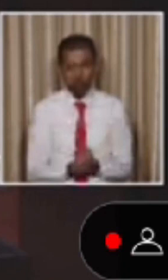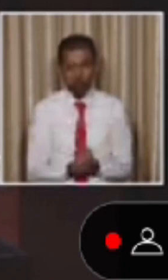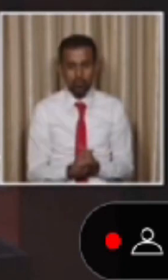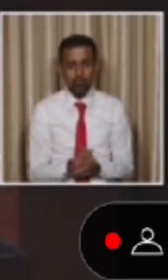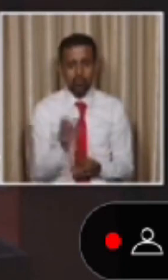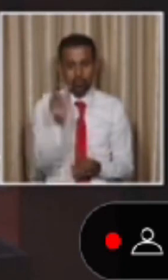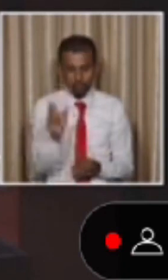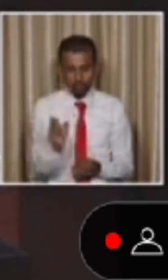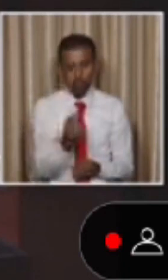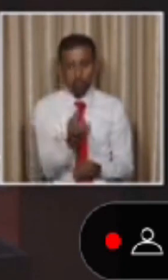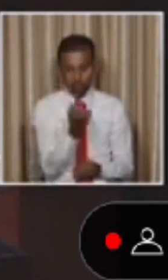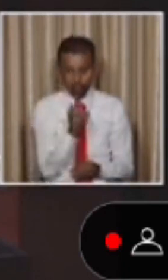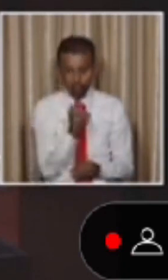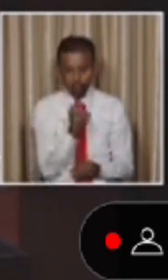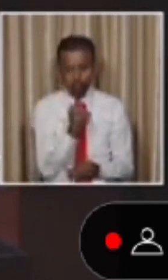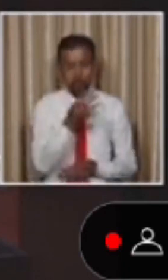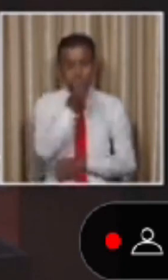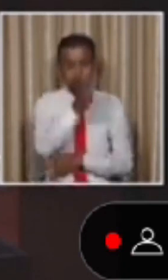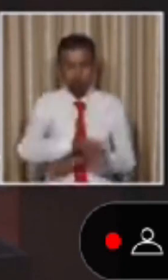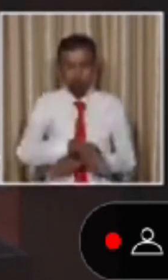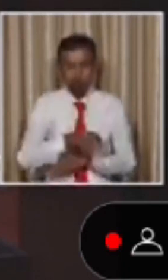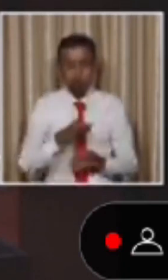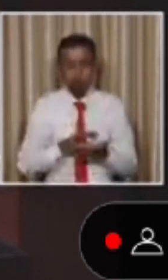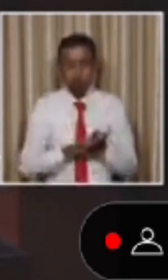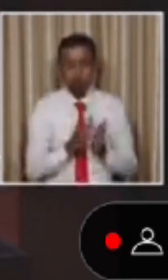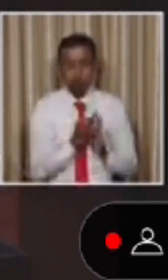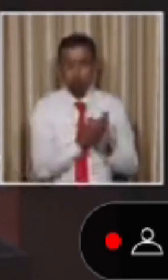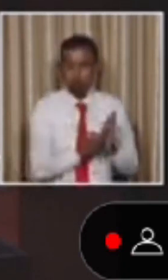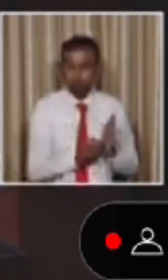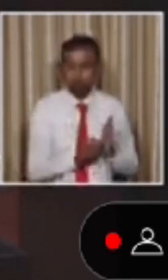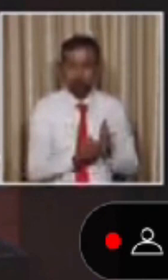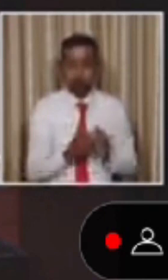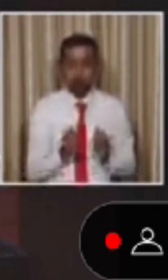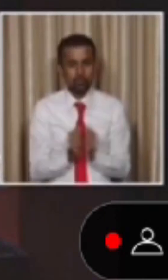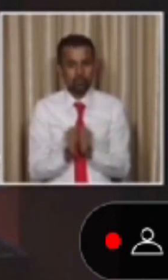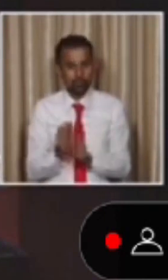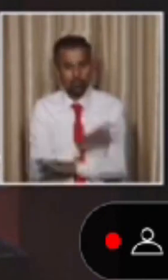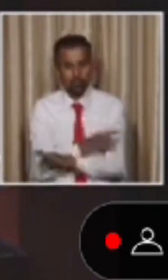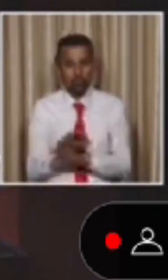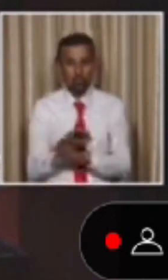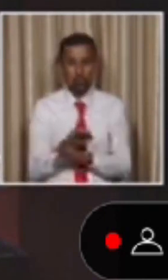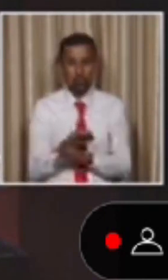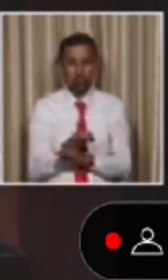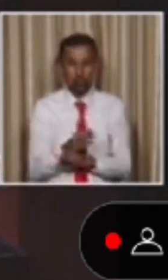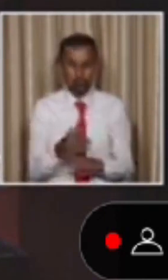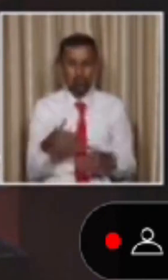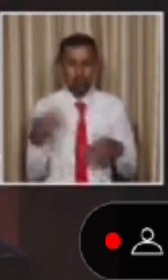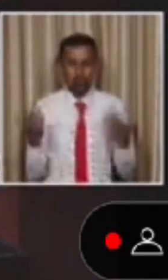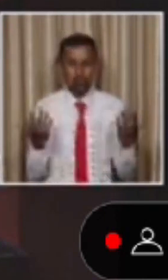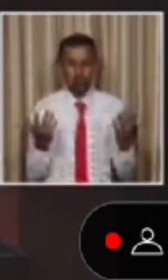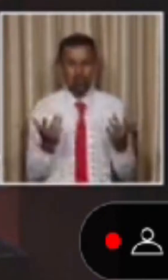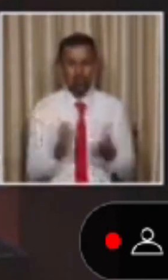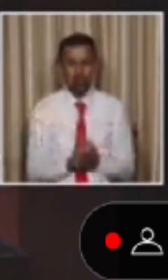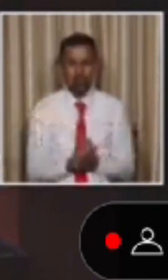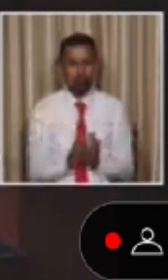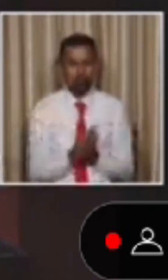ඔබතුමා ඉදිරිපත් කරන න්‍යාය, ඔය ස්ථාවර නියෝග, ඔය ක්‍රියාපටි පාටිය ඕවා නිකන් එළියට සෙල්ලන්නේ.